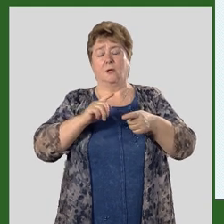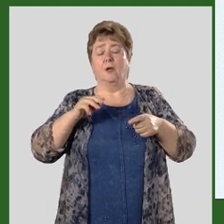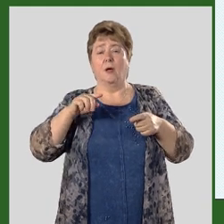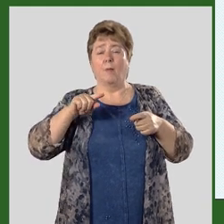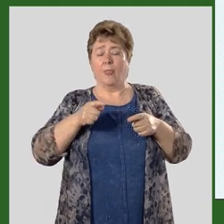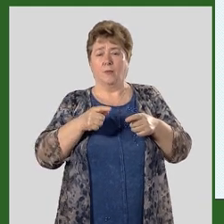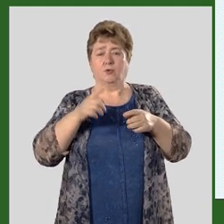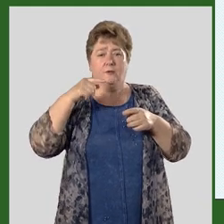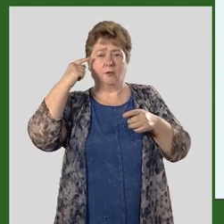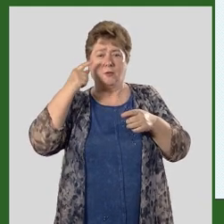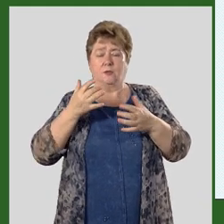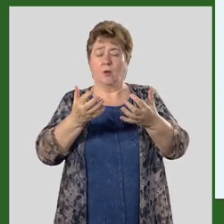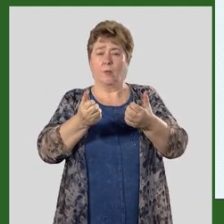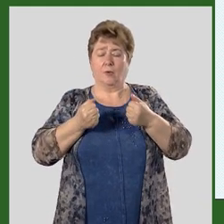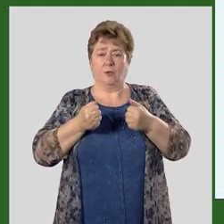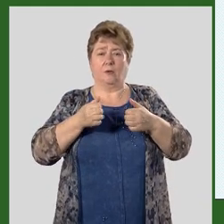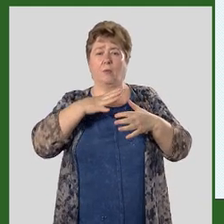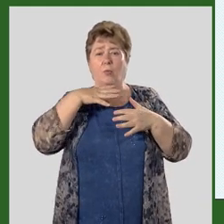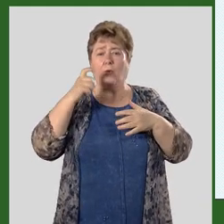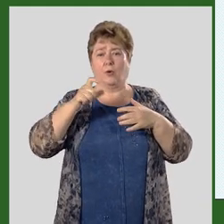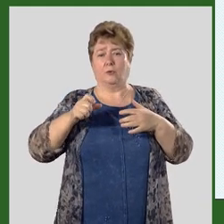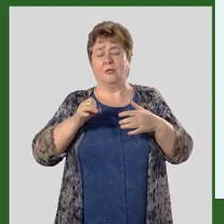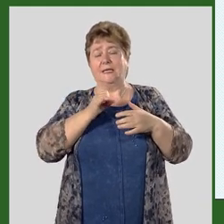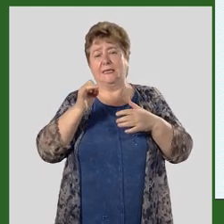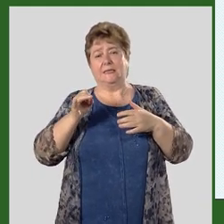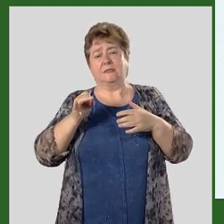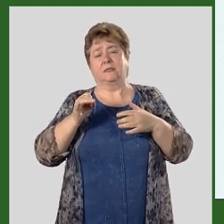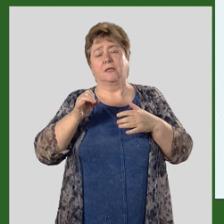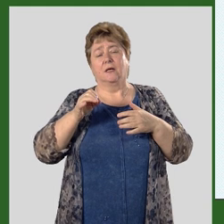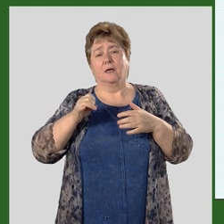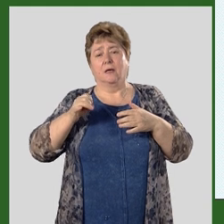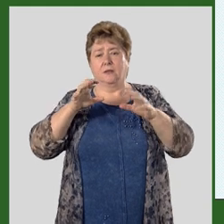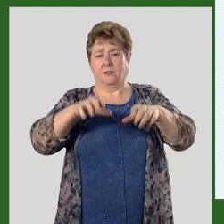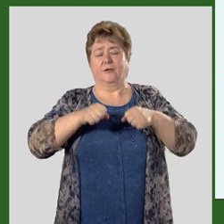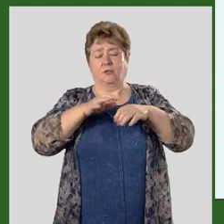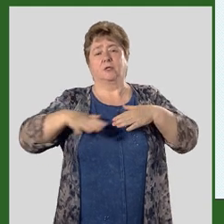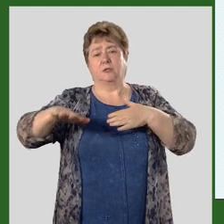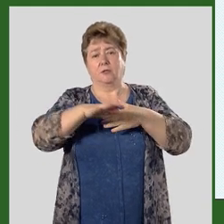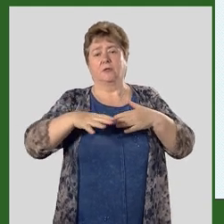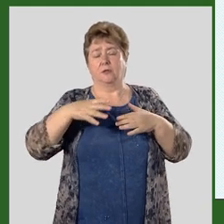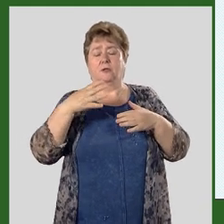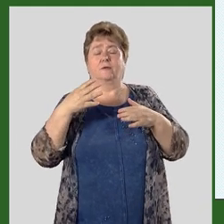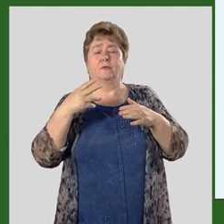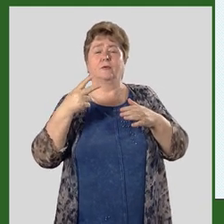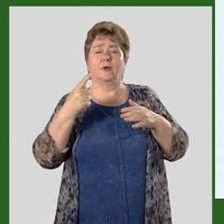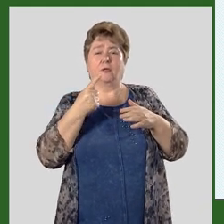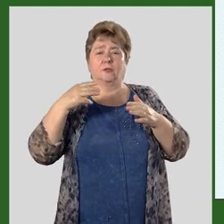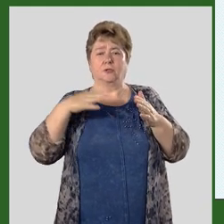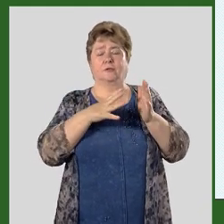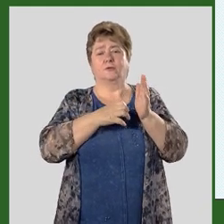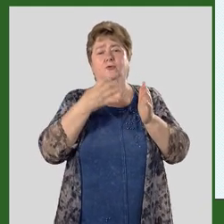так как Кыргызстан принял переселенцев из оккупации. К 1946